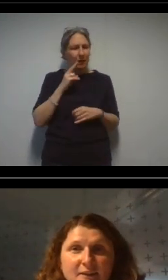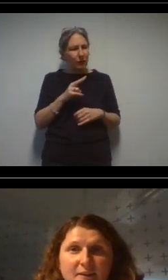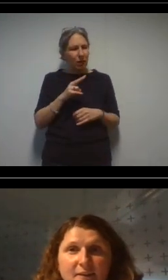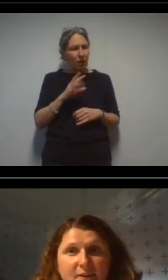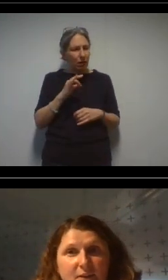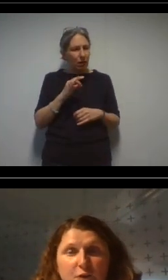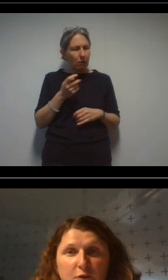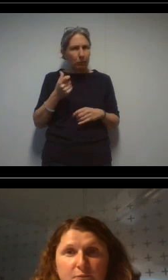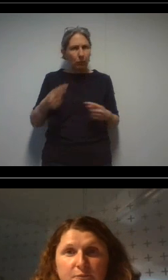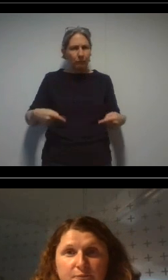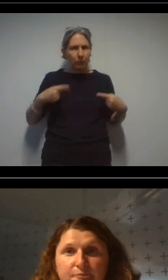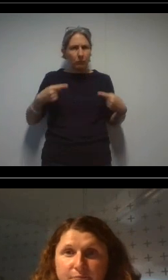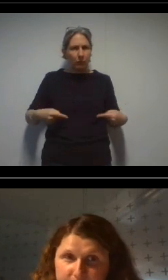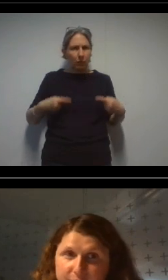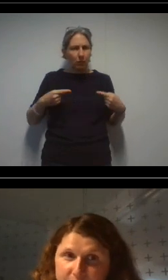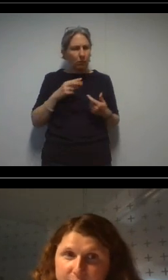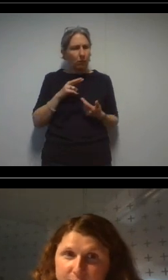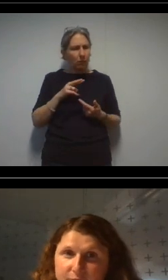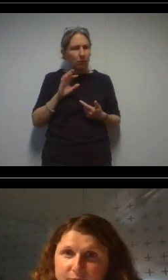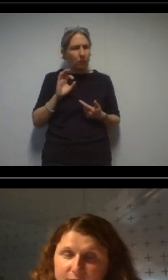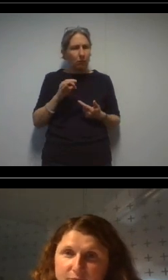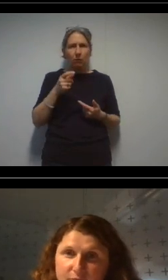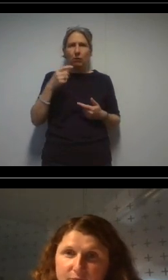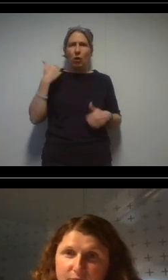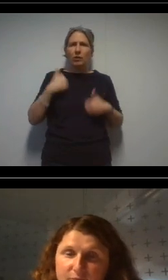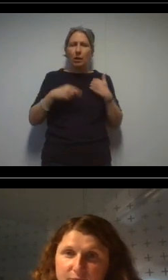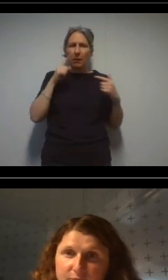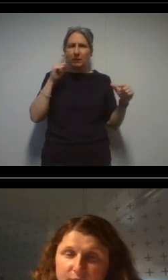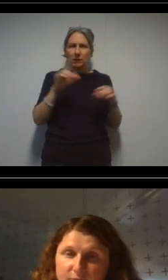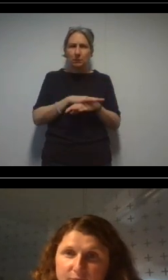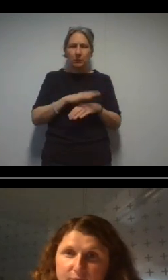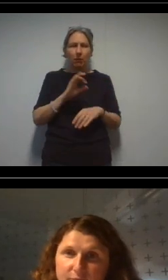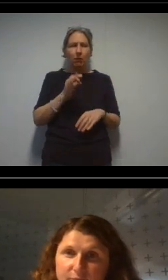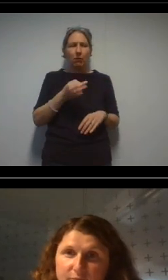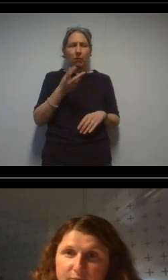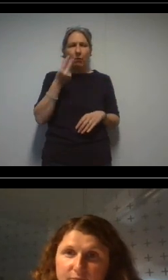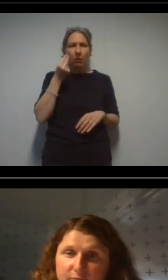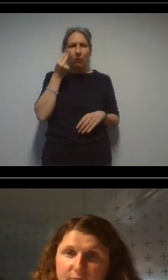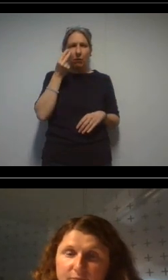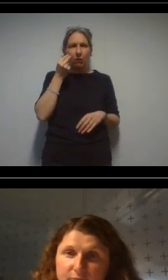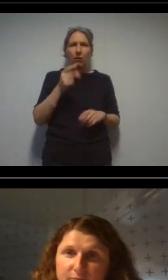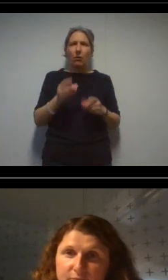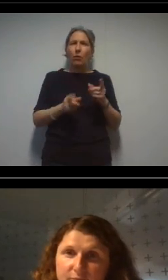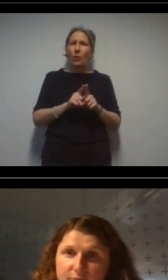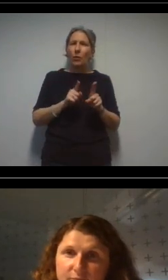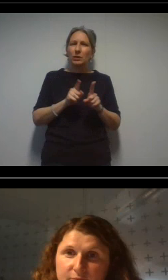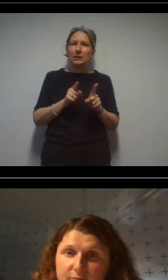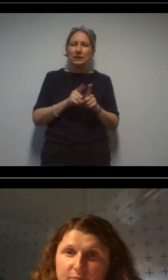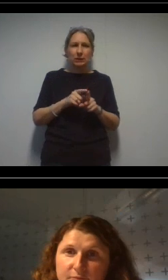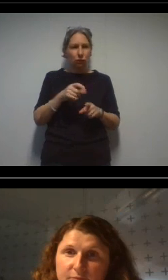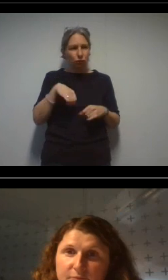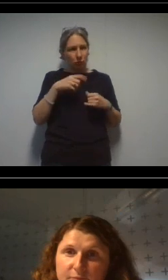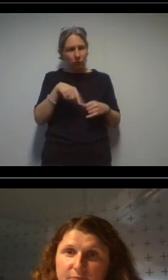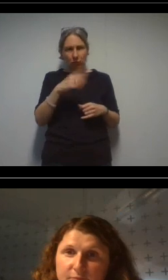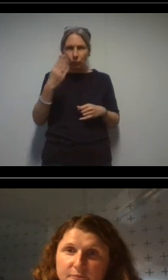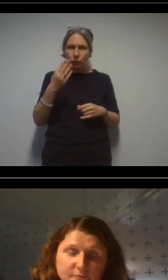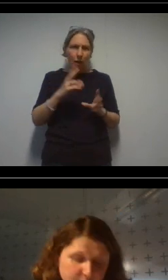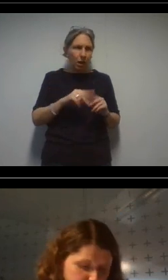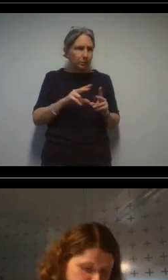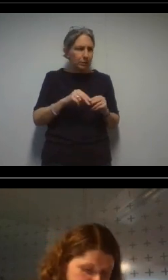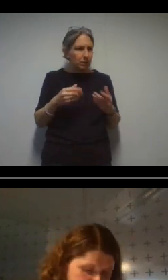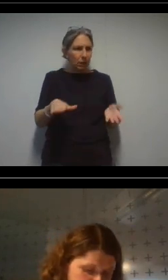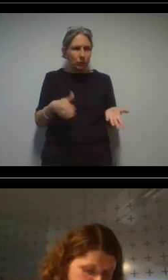Ah, bah, je comprends mieux quand on parle d'un handicap invisible. Ah, bah, je comprends aussi mieux quand on parle d'autocensure et que les jeunes ont juste besoin qu'on leur parle des métiers. » Donc, ça permet aux